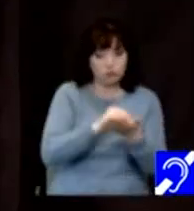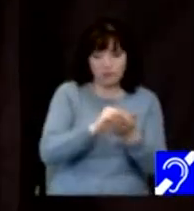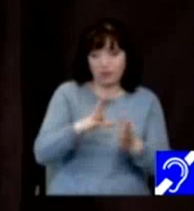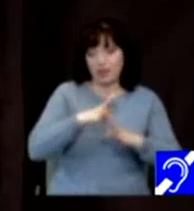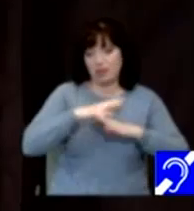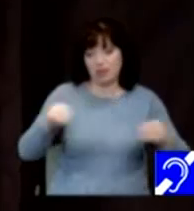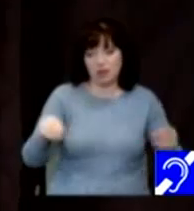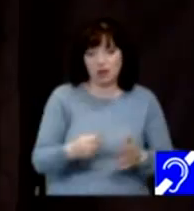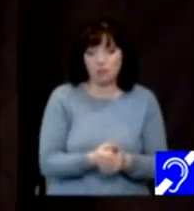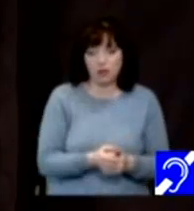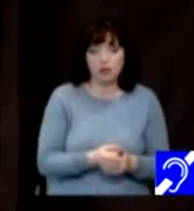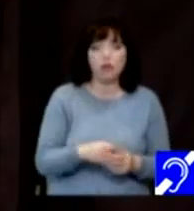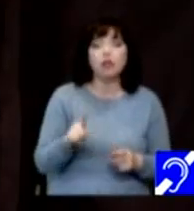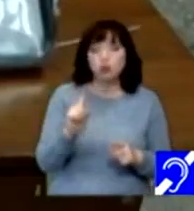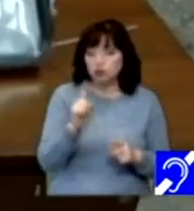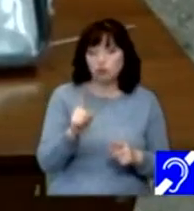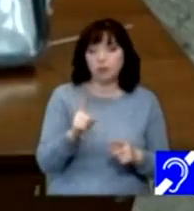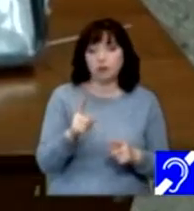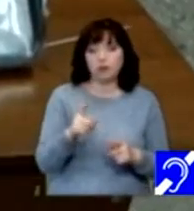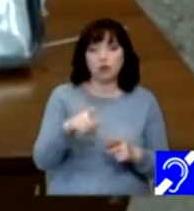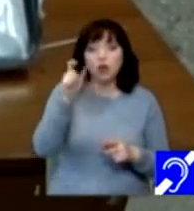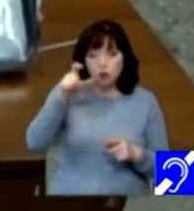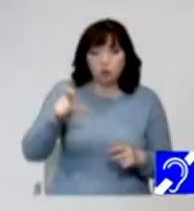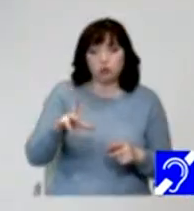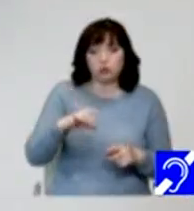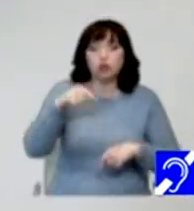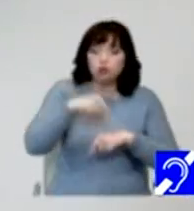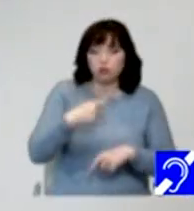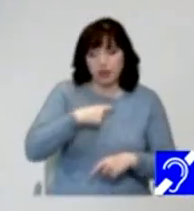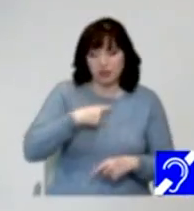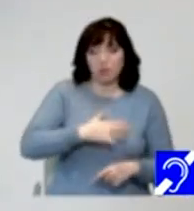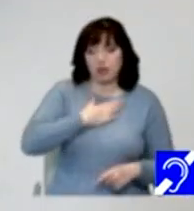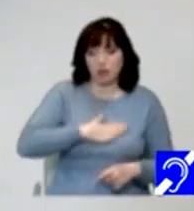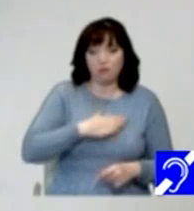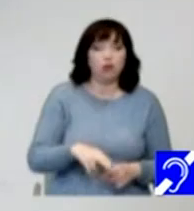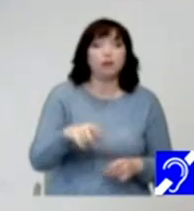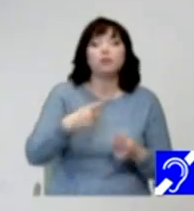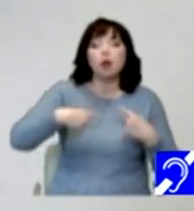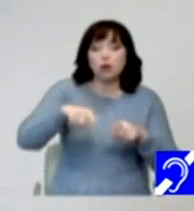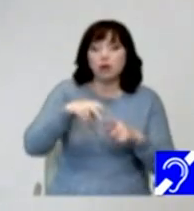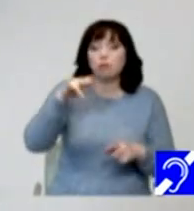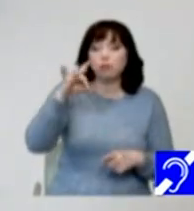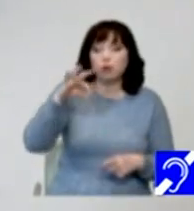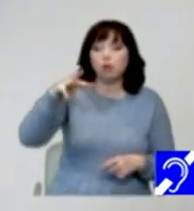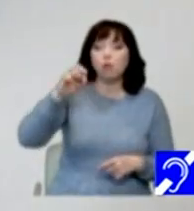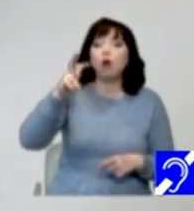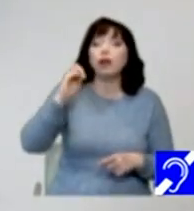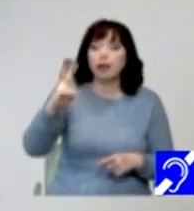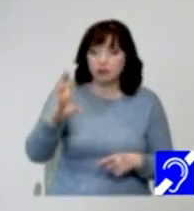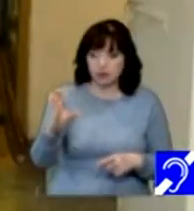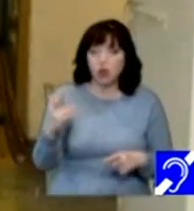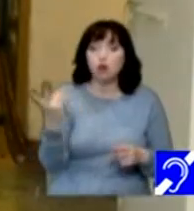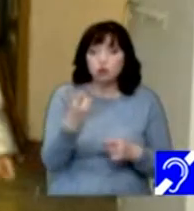excluși. O mulțime de lecții pe care trebuie să le învețe toți de pe șchierul politic. Asociația Promolex anunță că sunt necesare clarificări